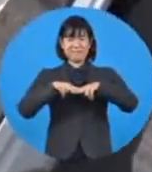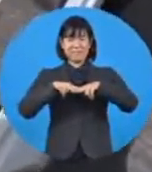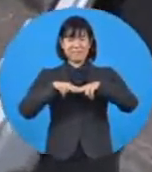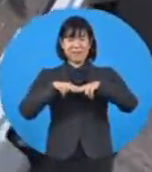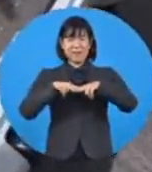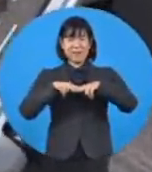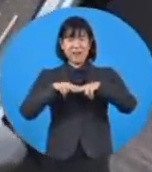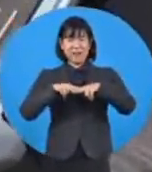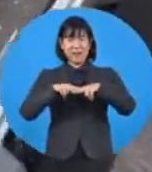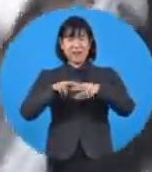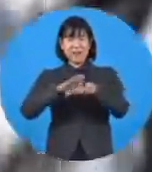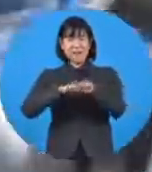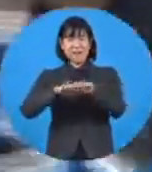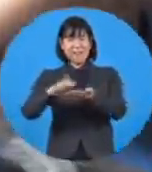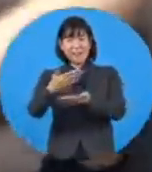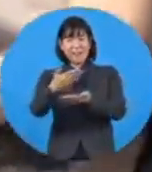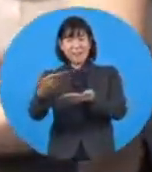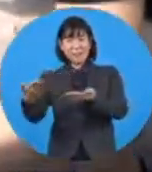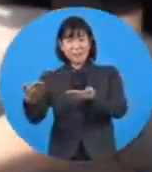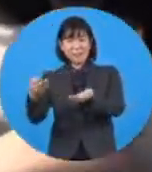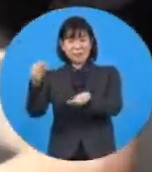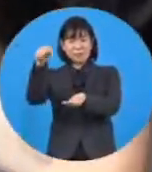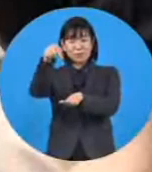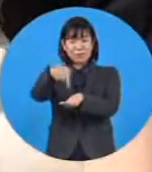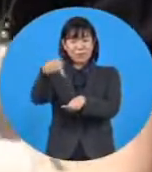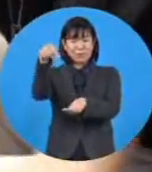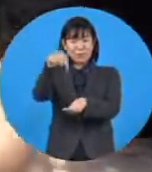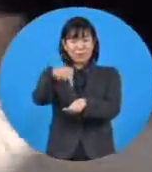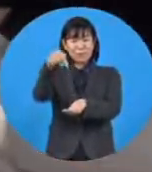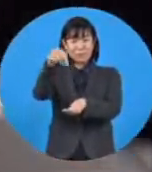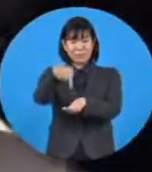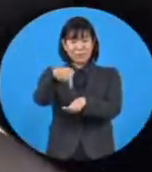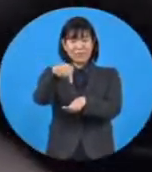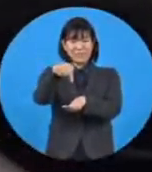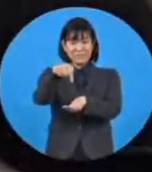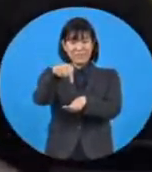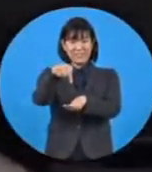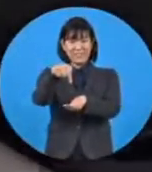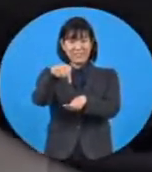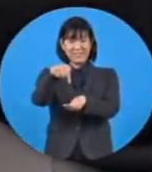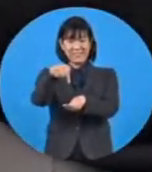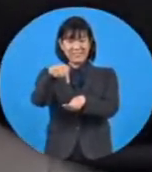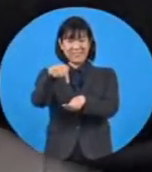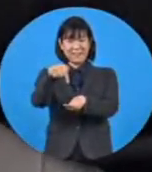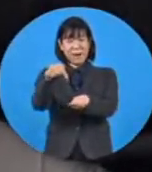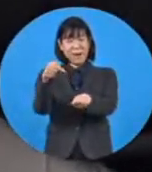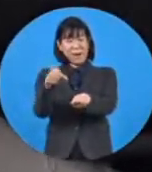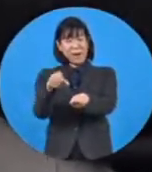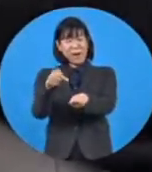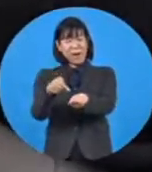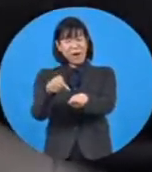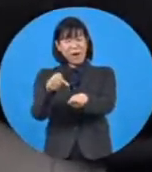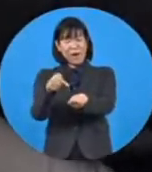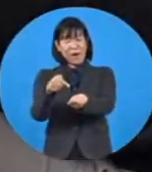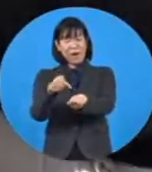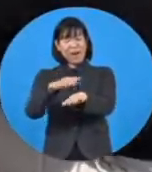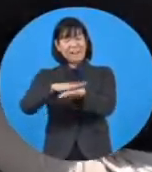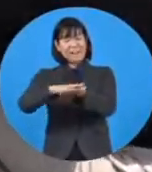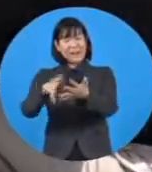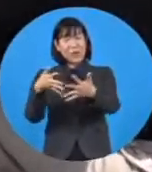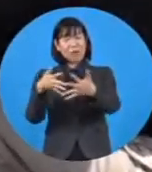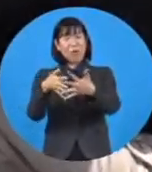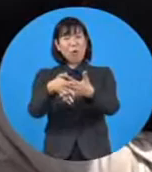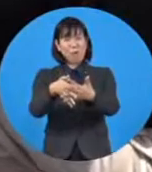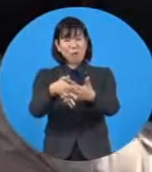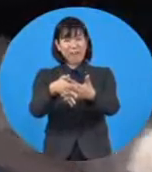あ、浄水出てきました。はい、出てきました。もう浄水が、 あ、すごい透明になって